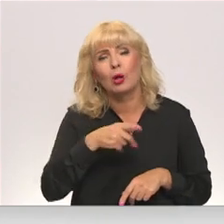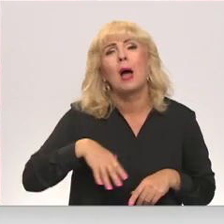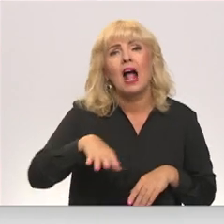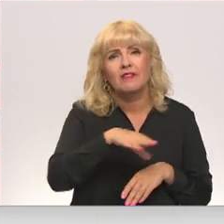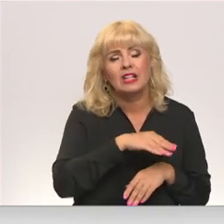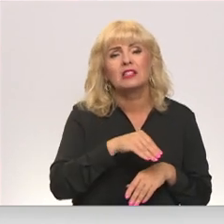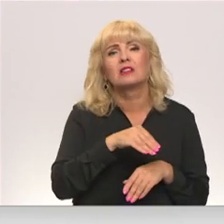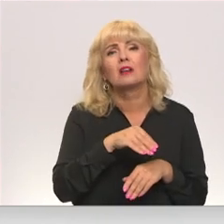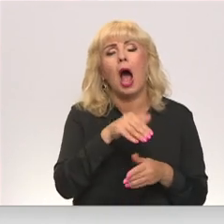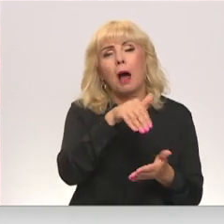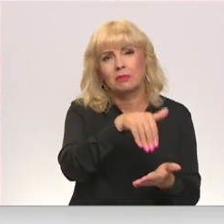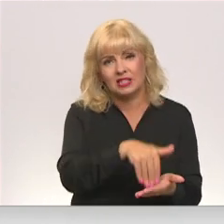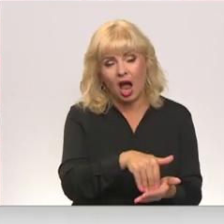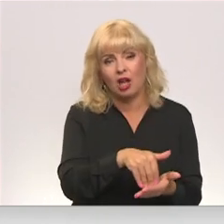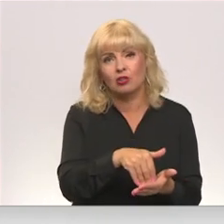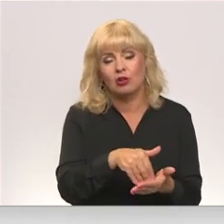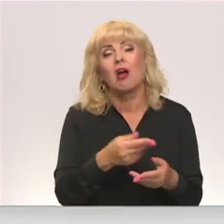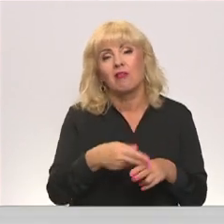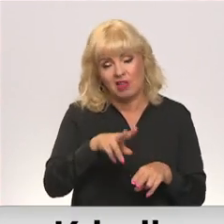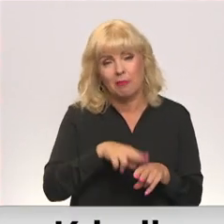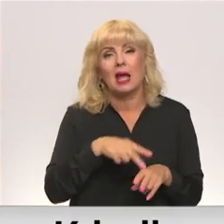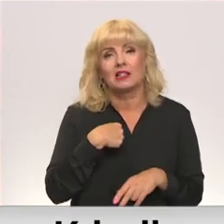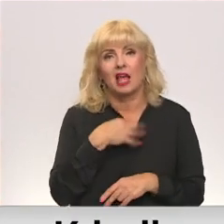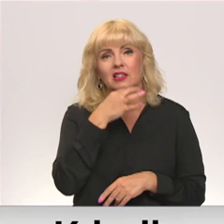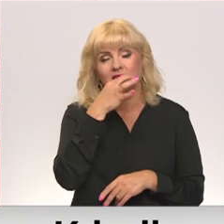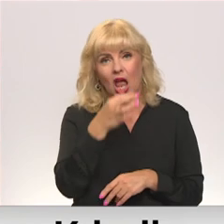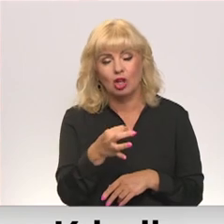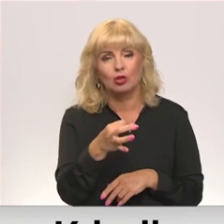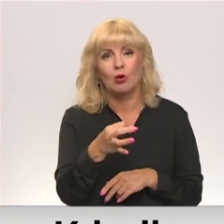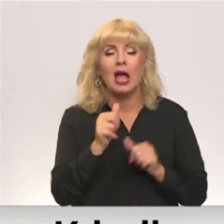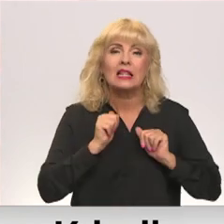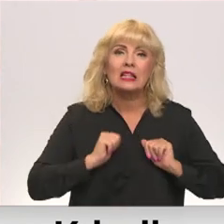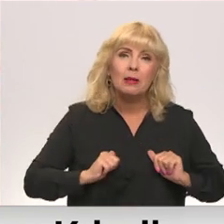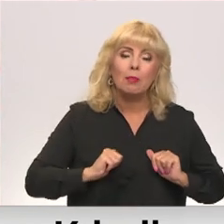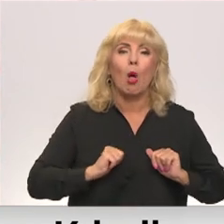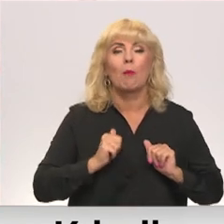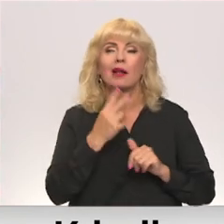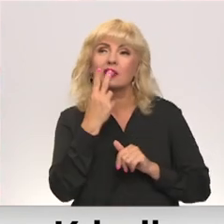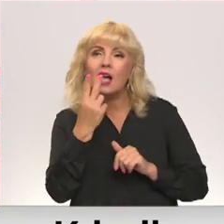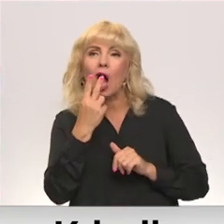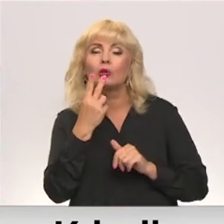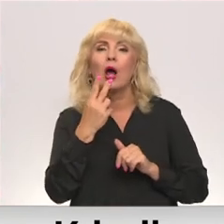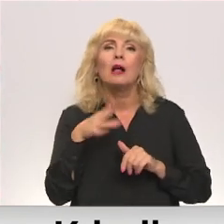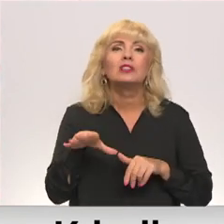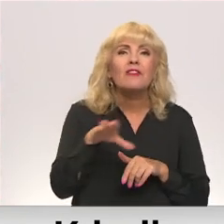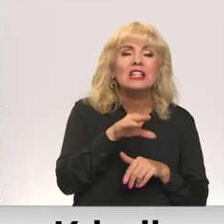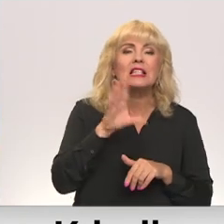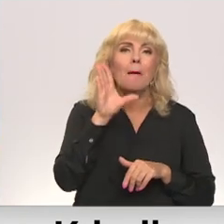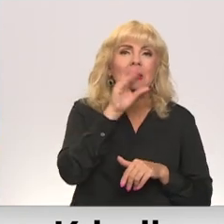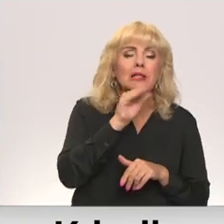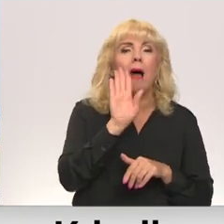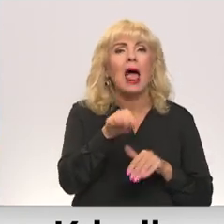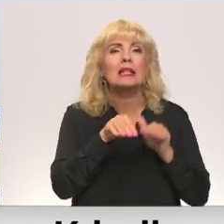arī apstājās. Ja? Tāpēc es jau arī teicu, ka diplomātis tomēr vajag skatīties uz visām iespējām, kā to saglabāt,